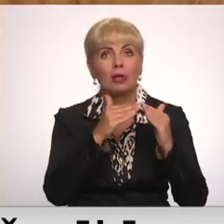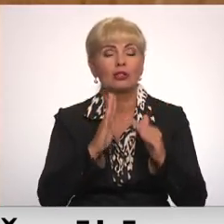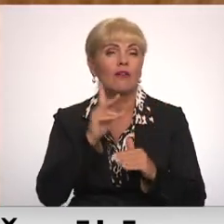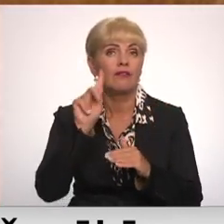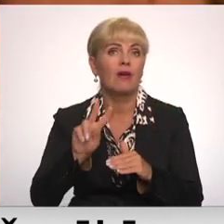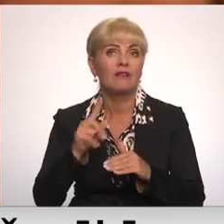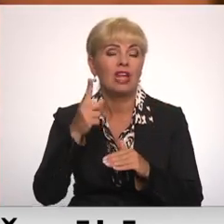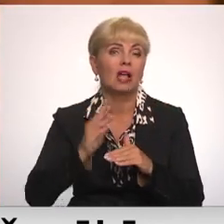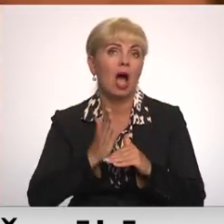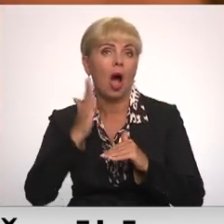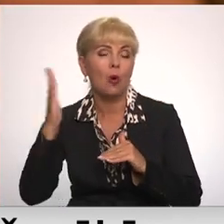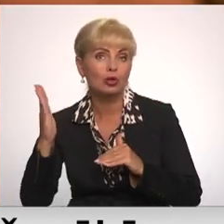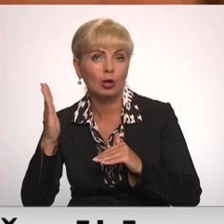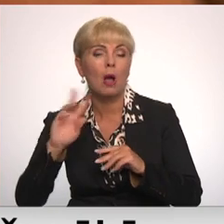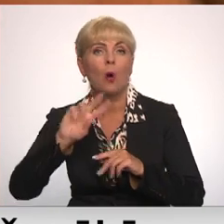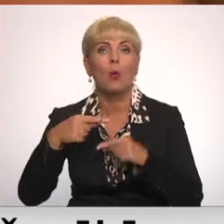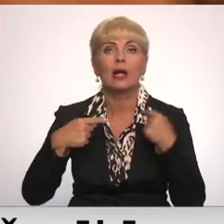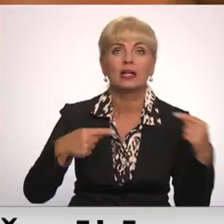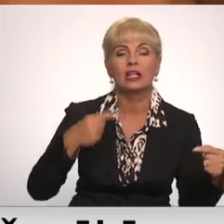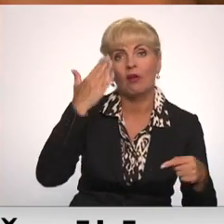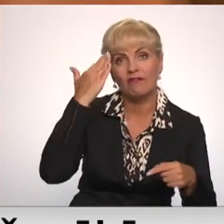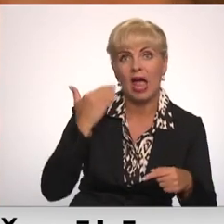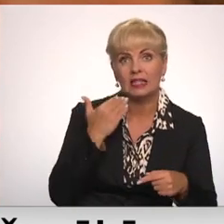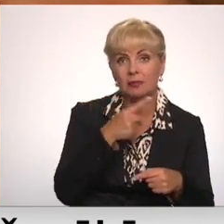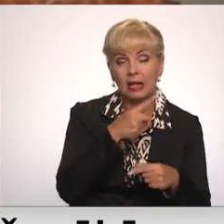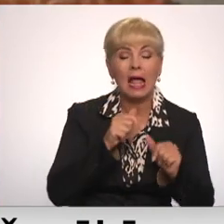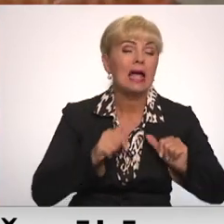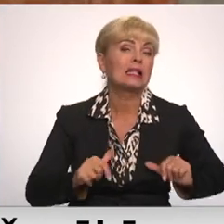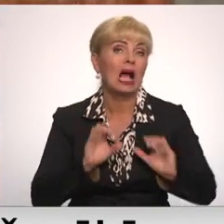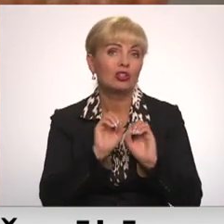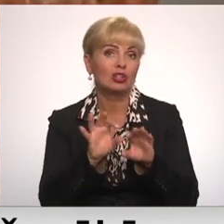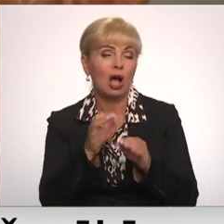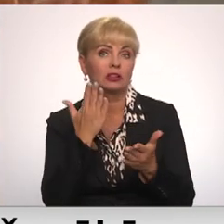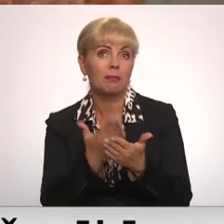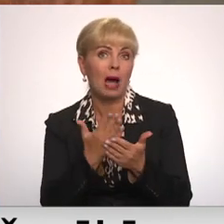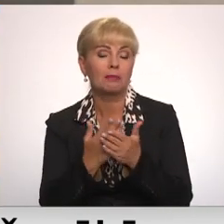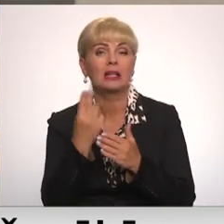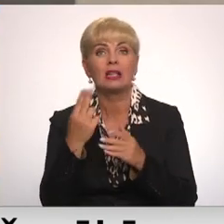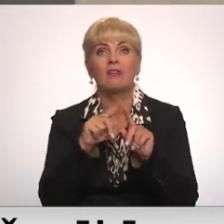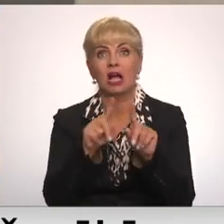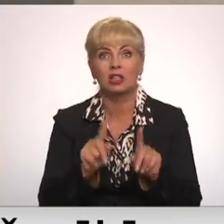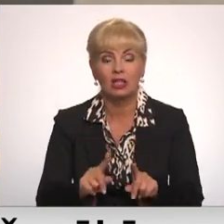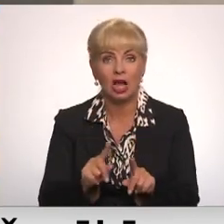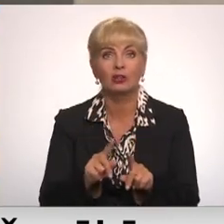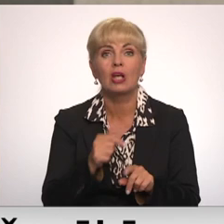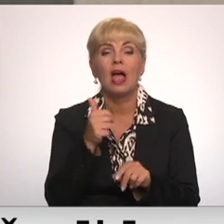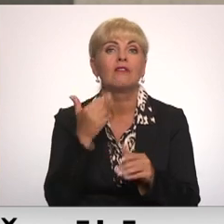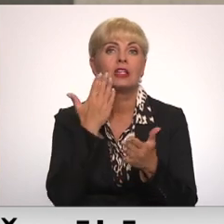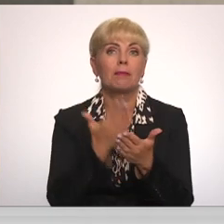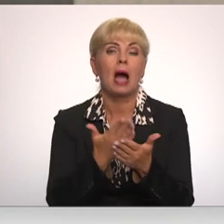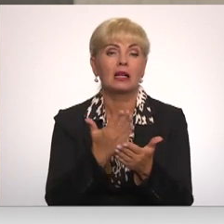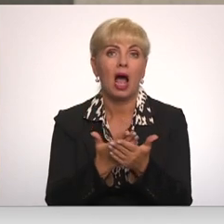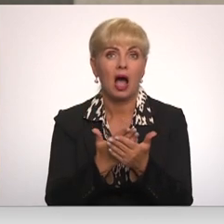un otra pilnīgi otrā Latvijas malā – Ventspilī. Dienestā stāsta, ka tas parāda divas lietas. Viņi parādīja to